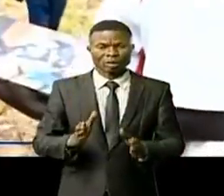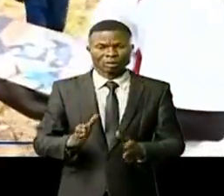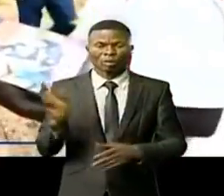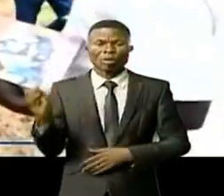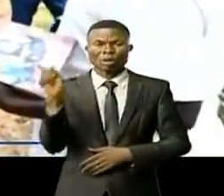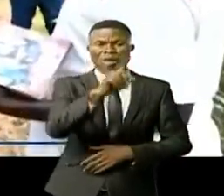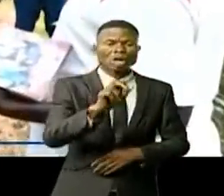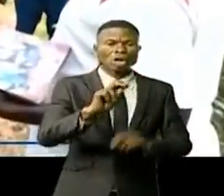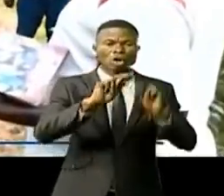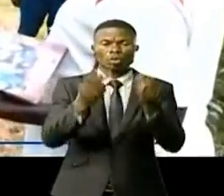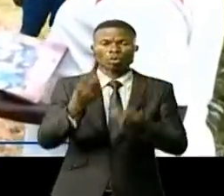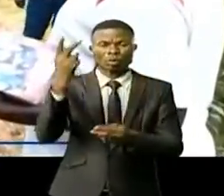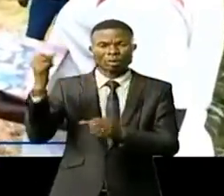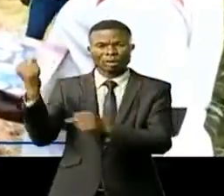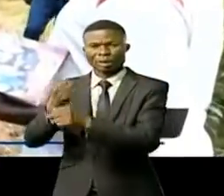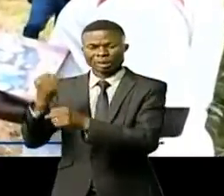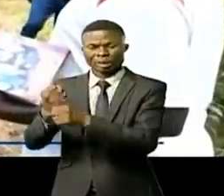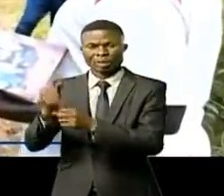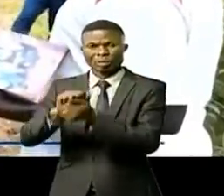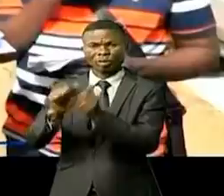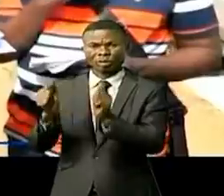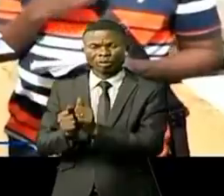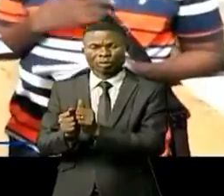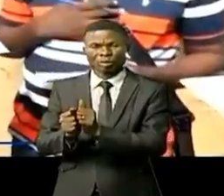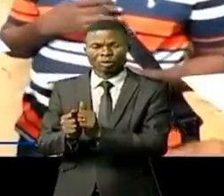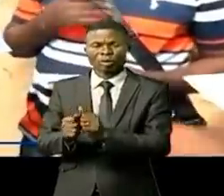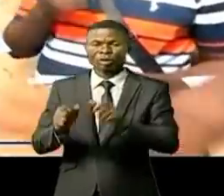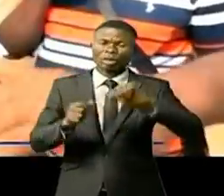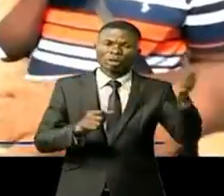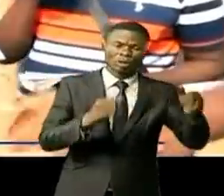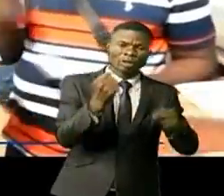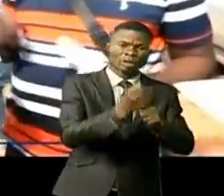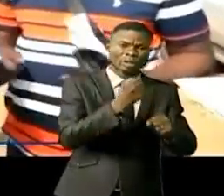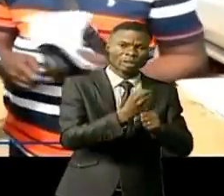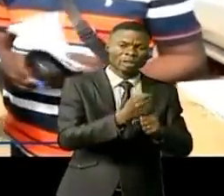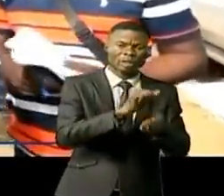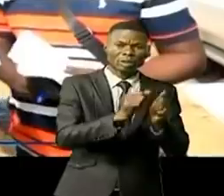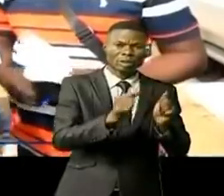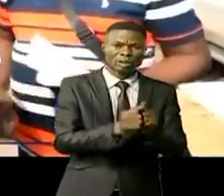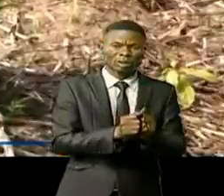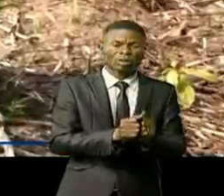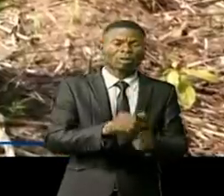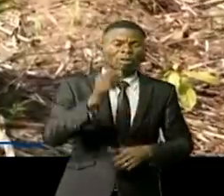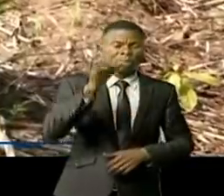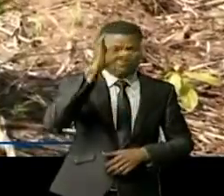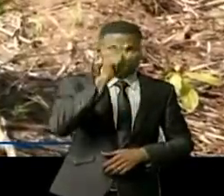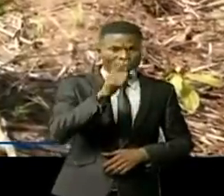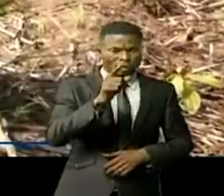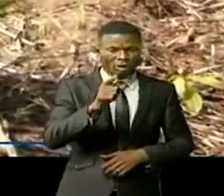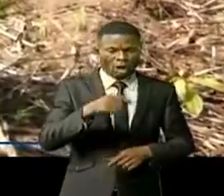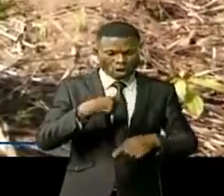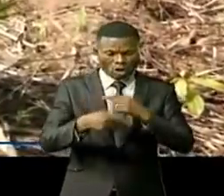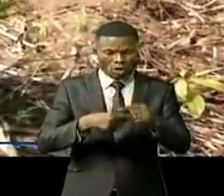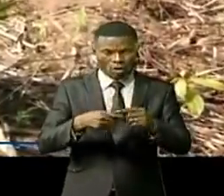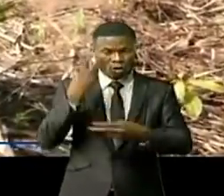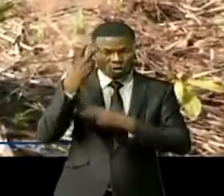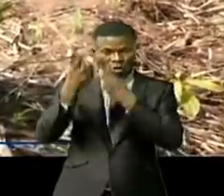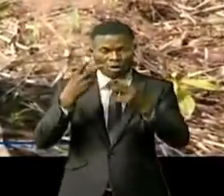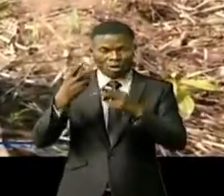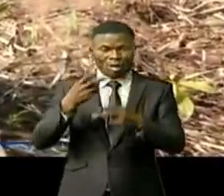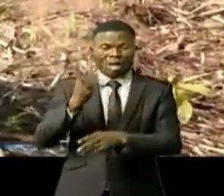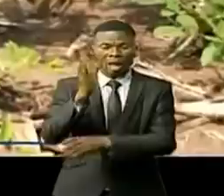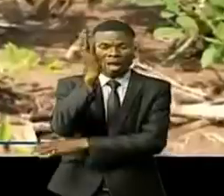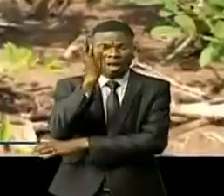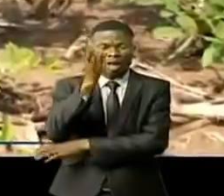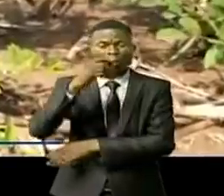groupes, l'un opérant dans le secteur d'Inko et l'autre dans celui des Imbongo, ont procédé à la visite des palmeraies